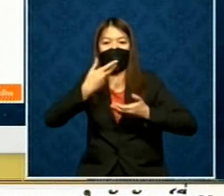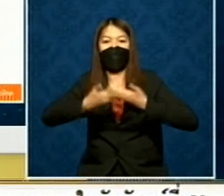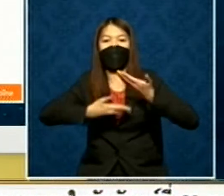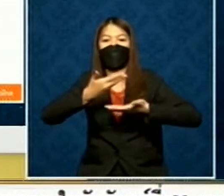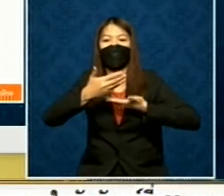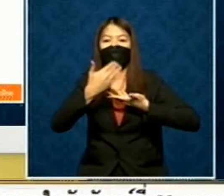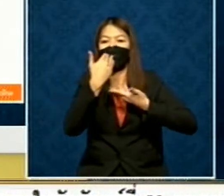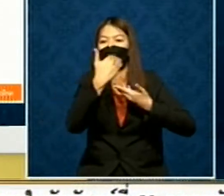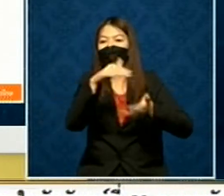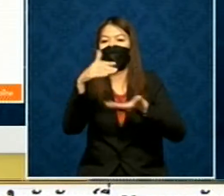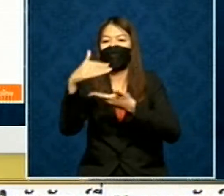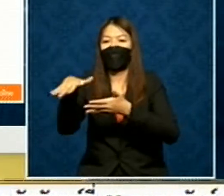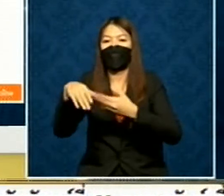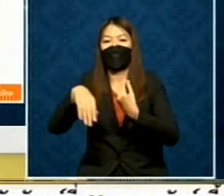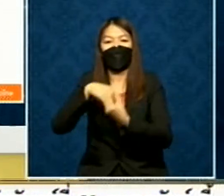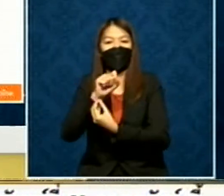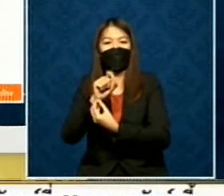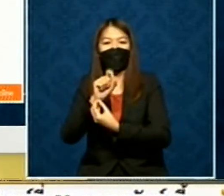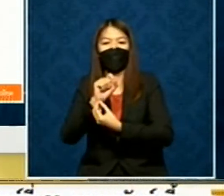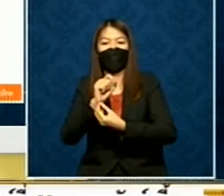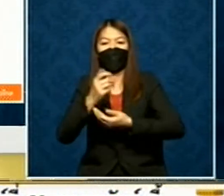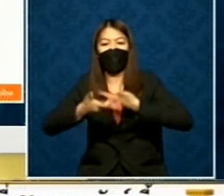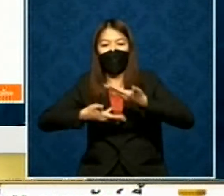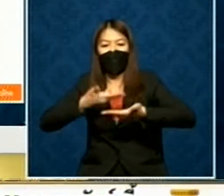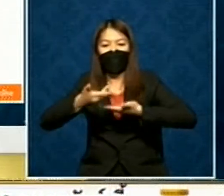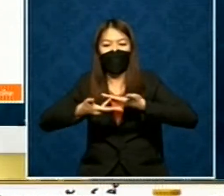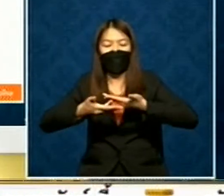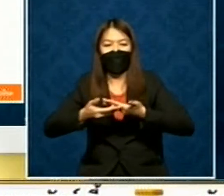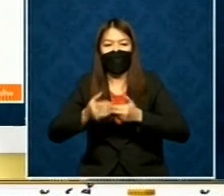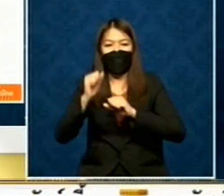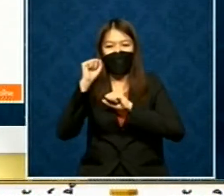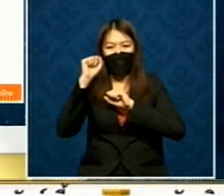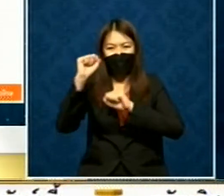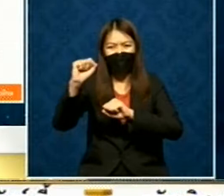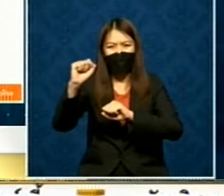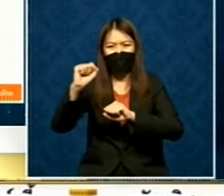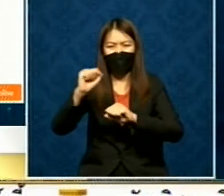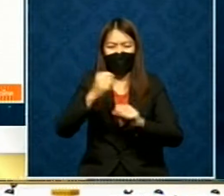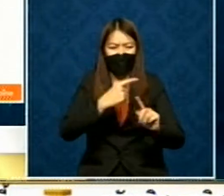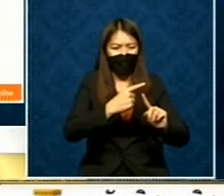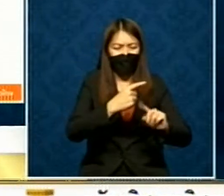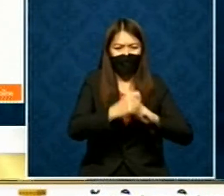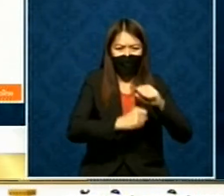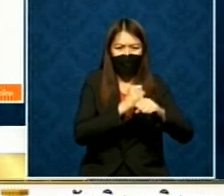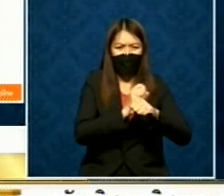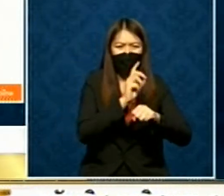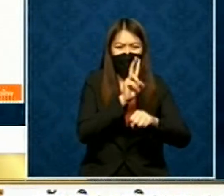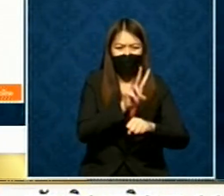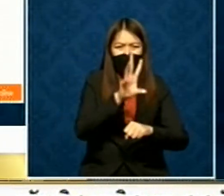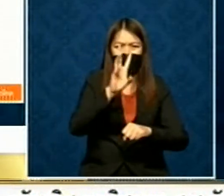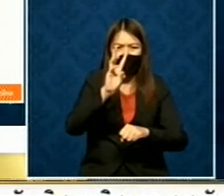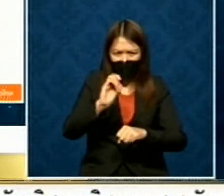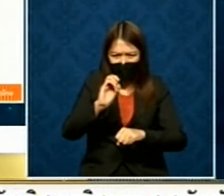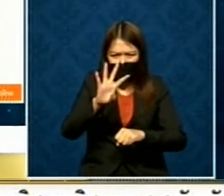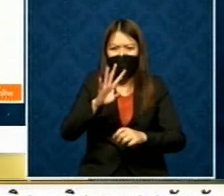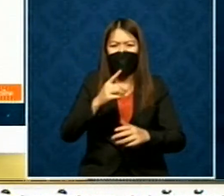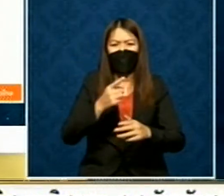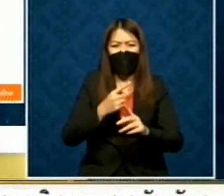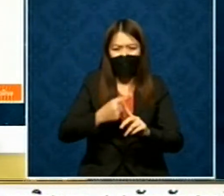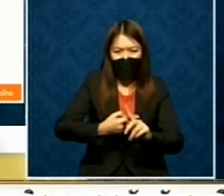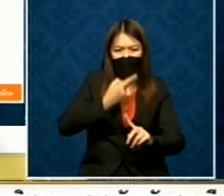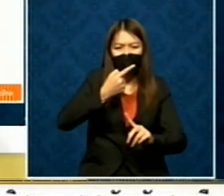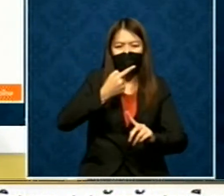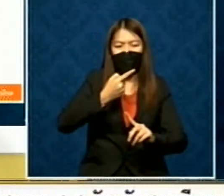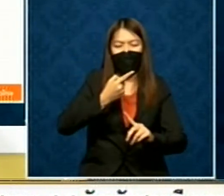บ้างเพื่ผประโยชนทางเศรษฐกิจแตถท่านประกาศโลกนี้ตอนต้นปี 64 ผมยพอรับได้ แต่ปี 64